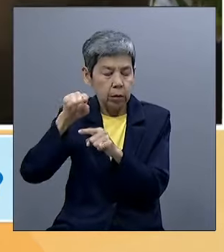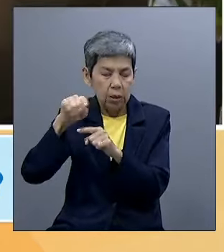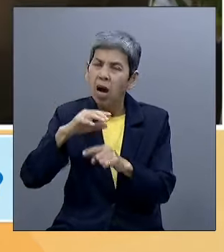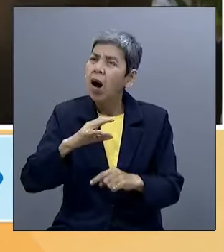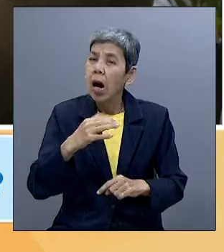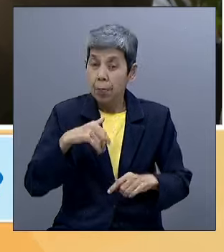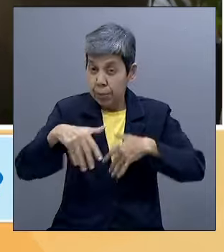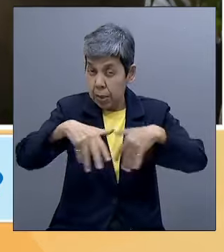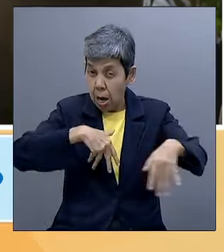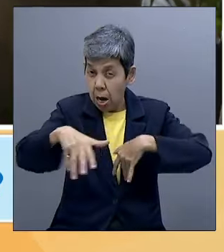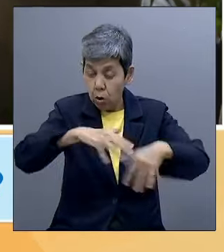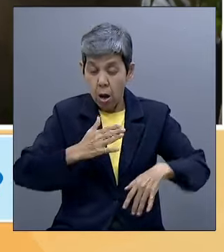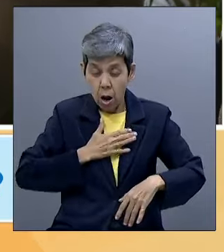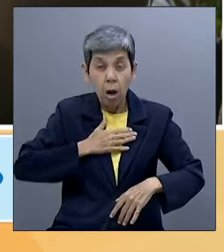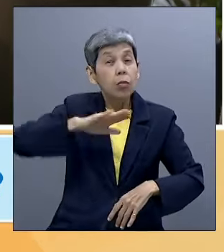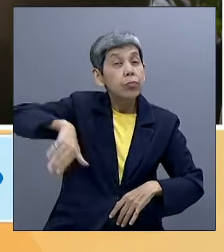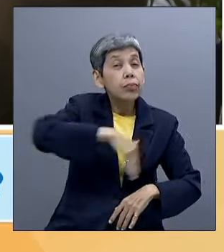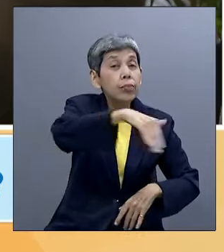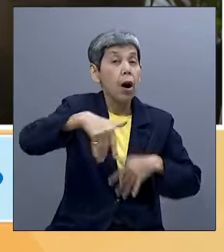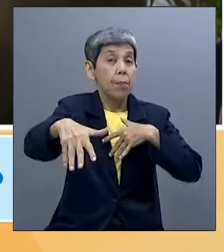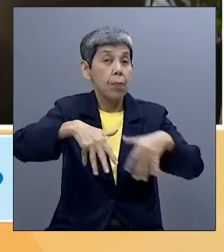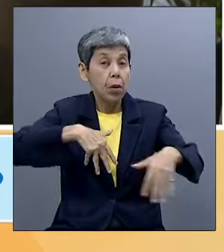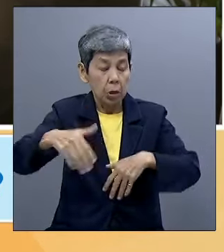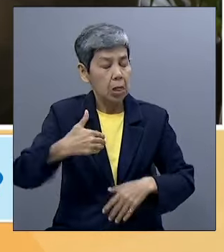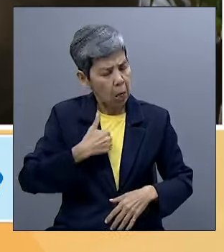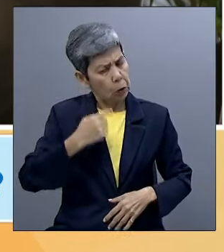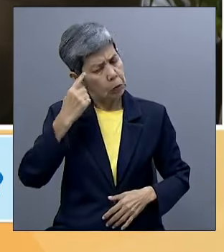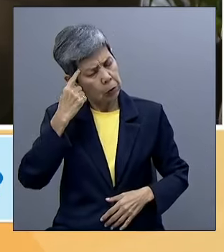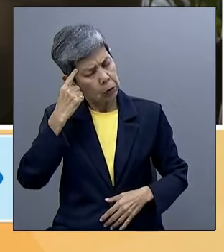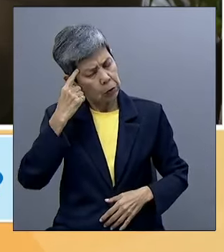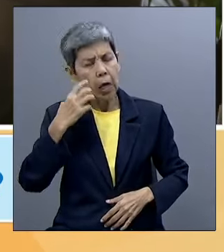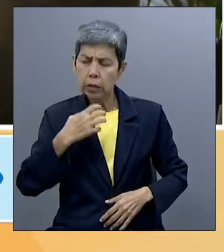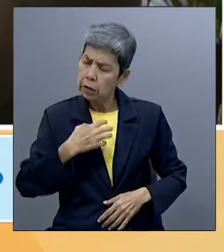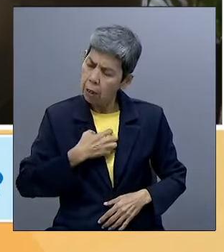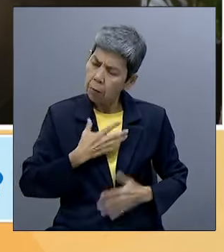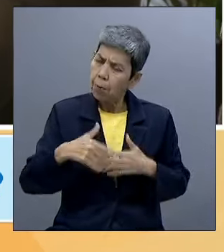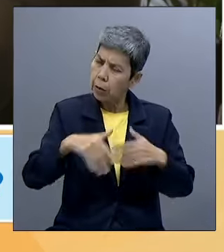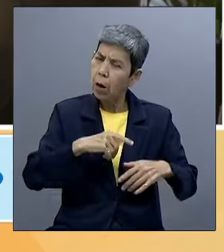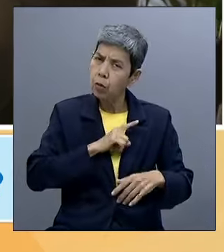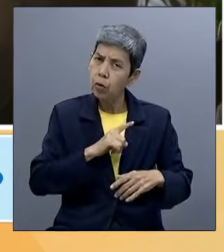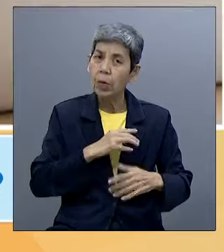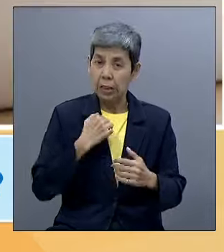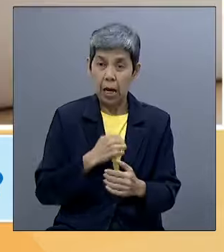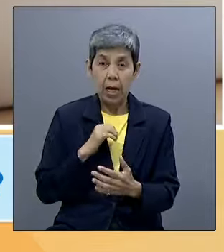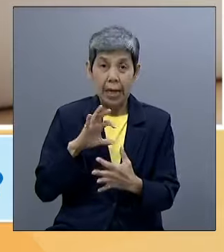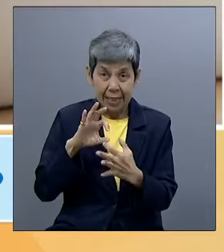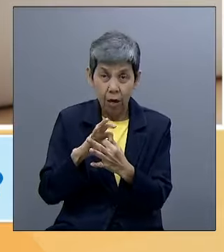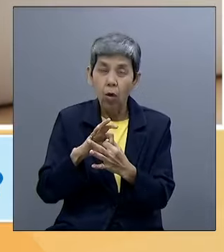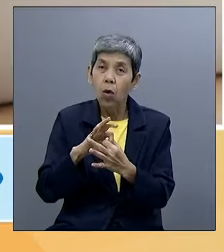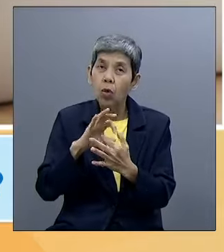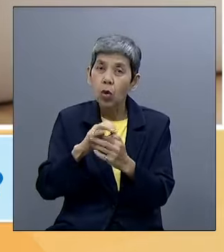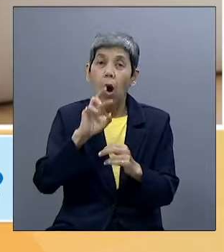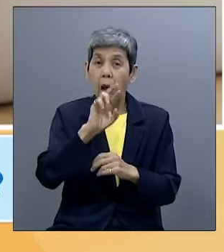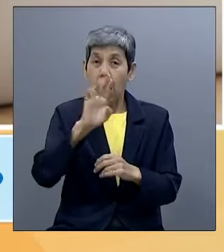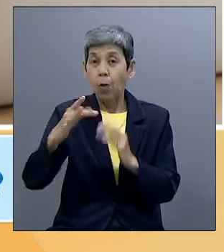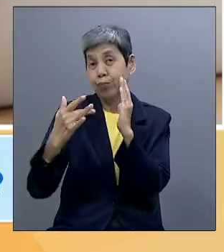ในฐานะประชาชนเองเนี่ยอย่างพวกเราเนี่ยนะถามว่าเราเนี่ยมีทางเลือกไหมในฐานะประชาชนถ้าจะใช้บริการหมายถึงว่าระบบดิ